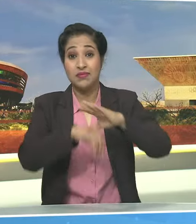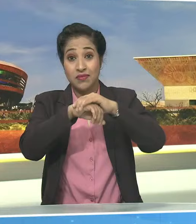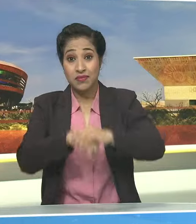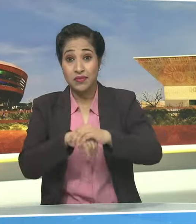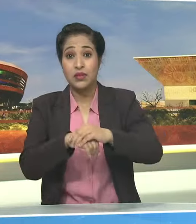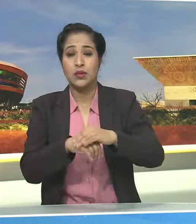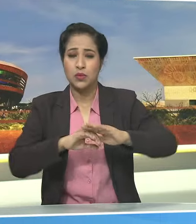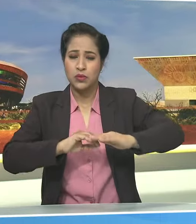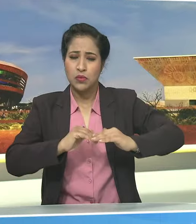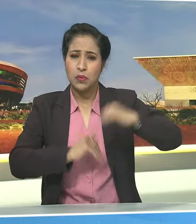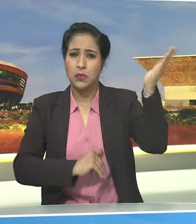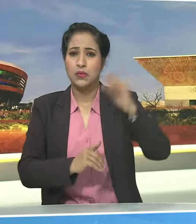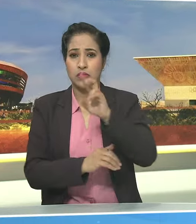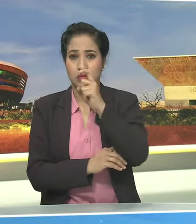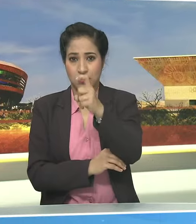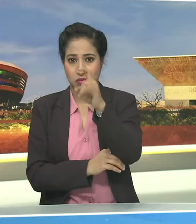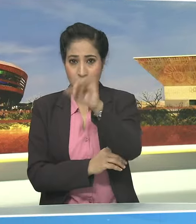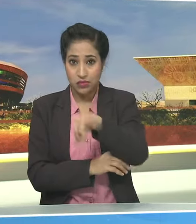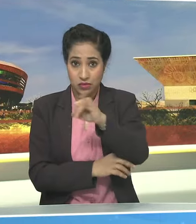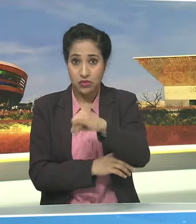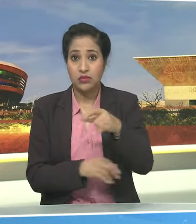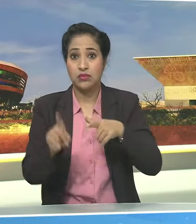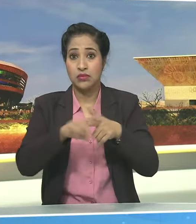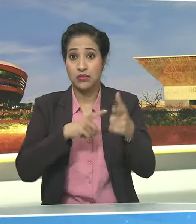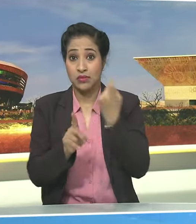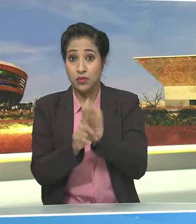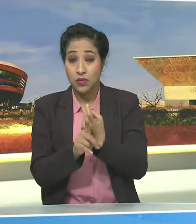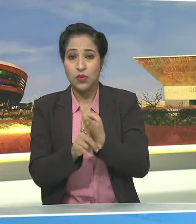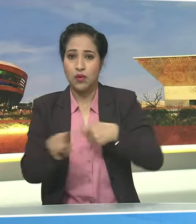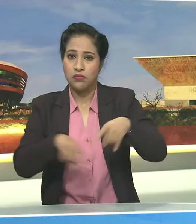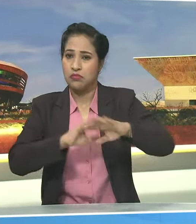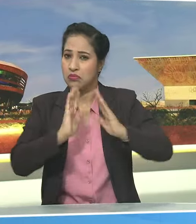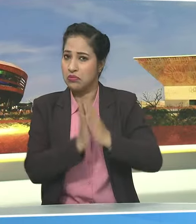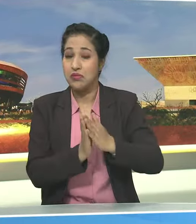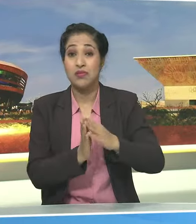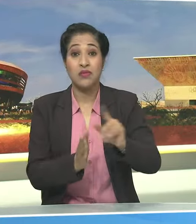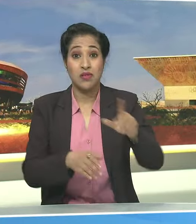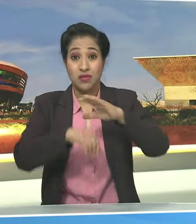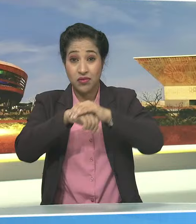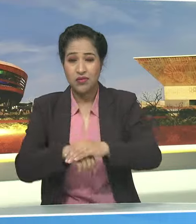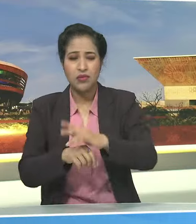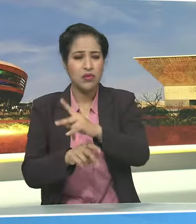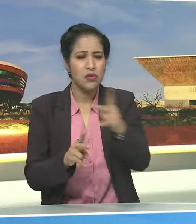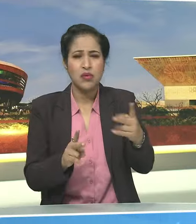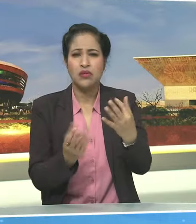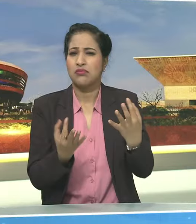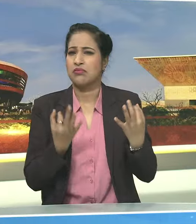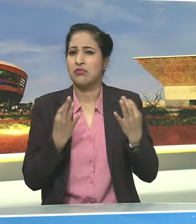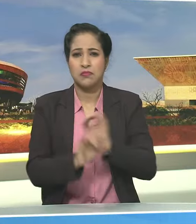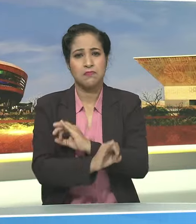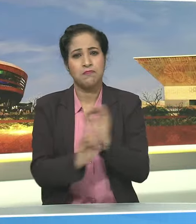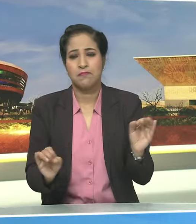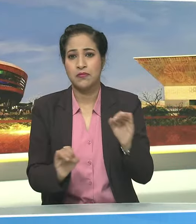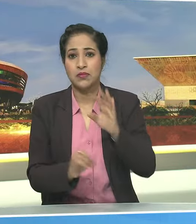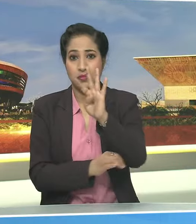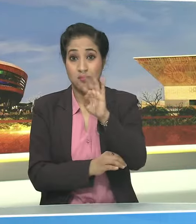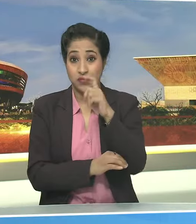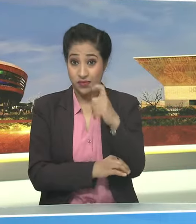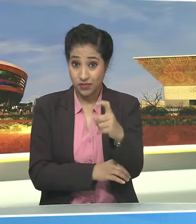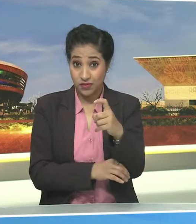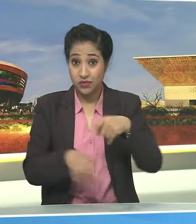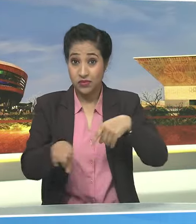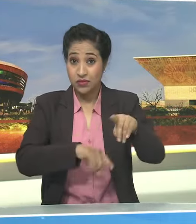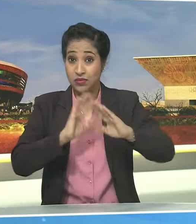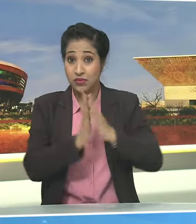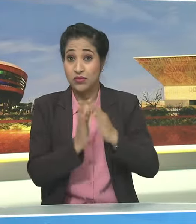76 रन जैक क्राउली ने बनाए इसके अलावा इंग्लैंड का कोई भी बल्लेबाज कुछ खास नहीं कर सका 47 रन बनाने